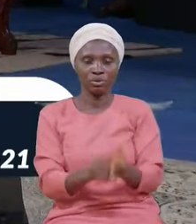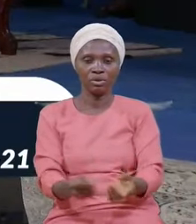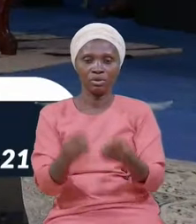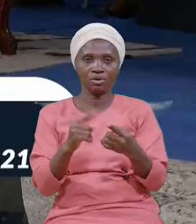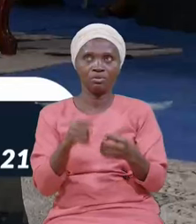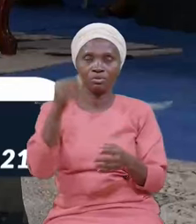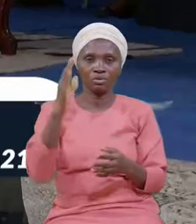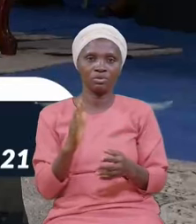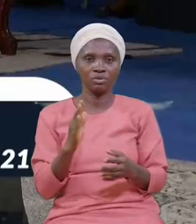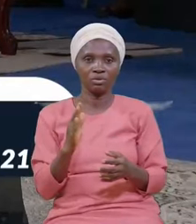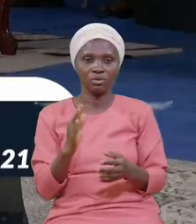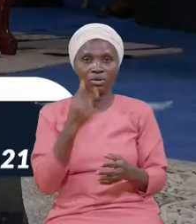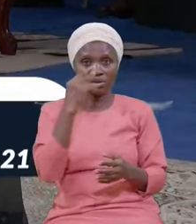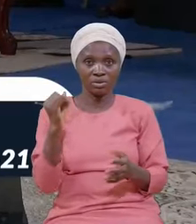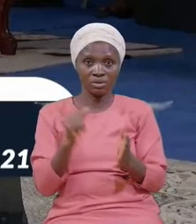qui...